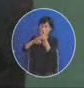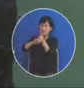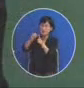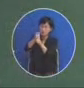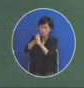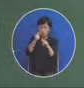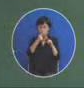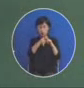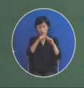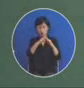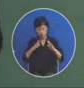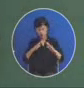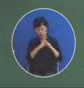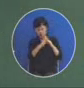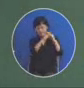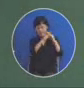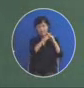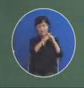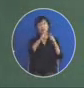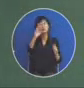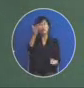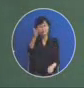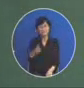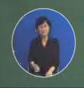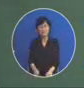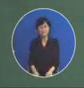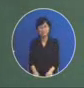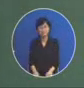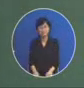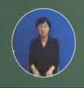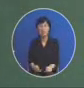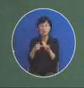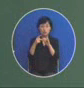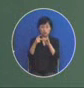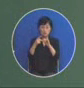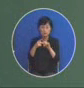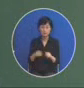such thing. They did that because they did not know this covenant. 자, 보세요 이게.